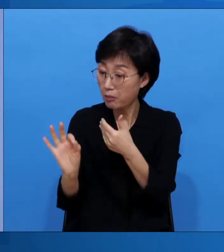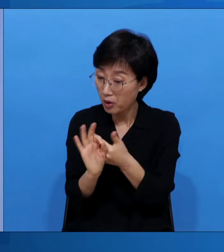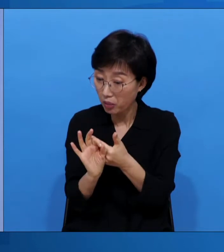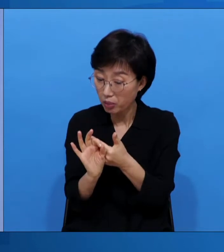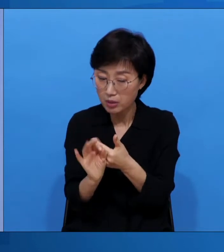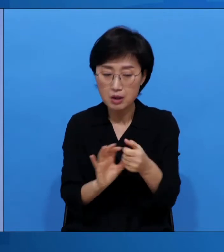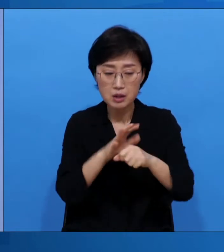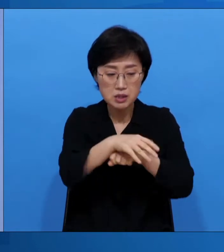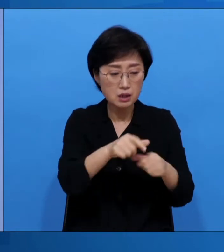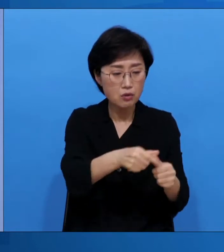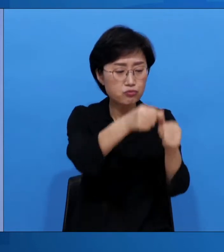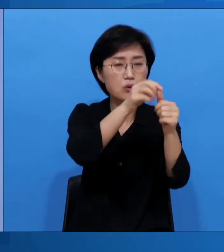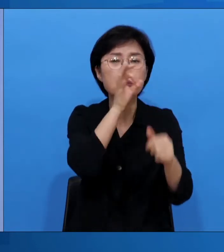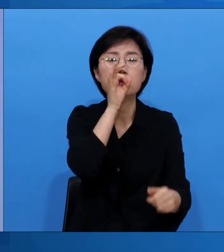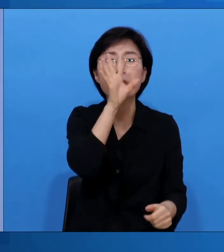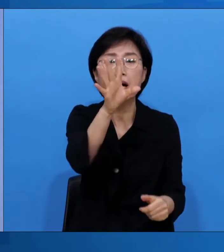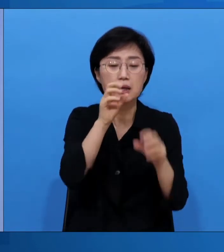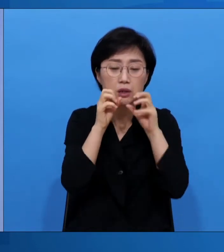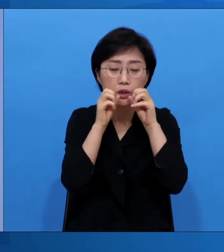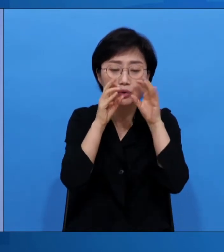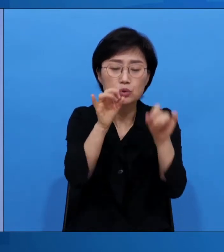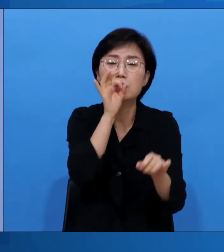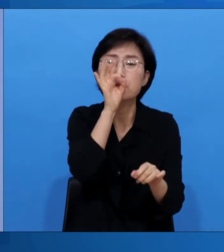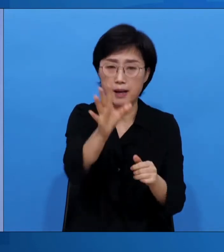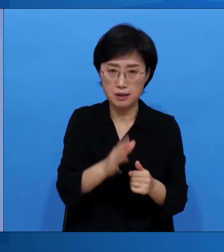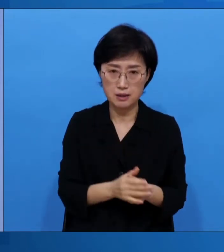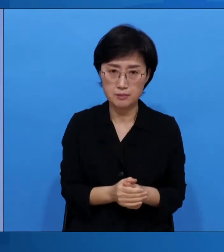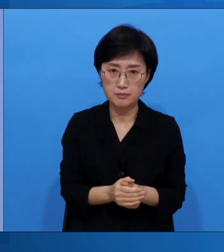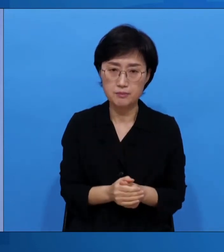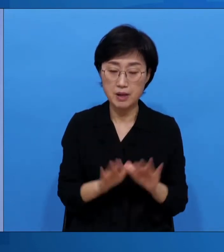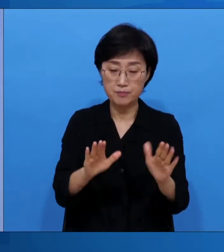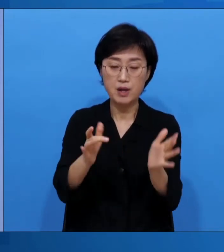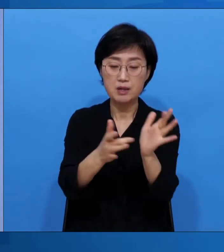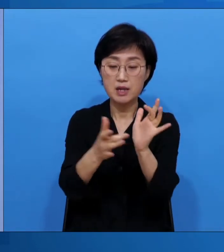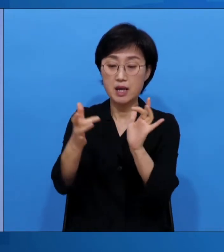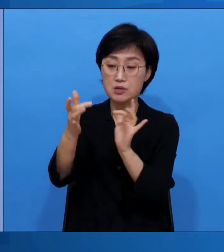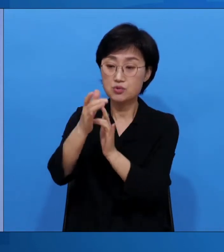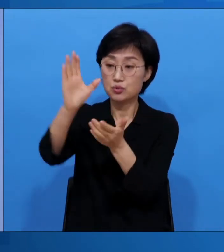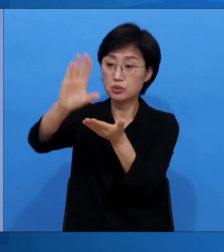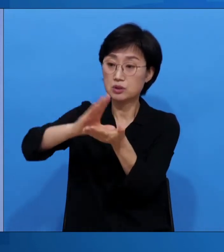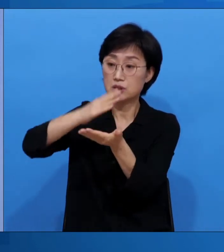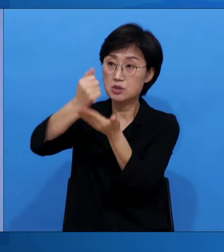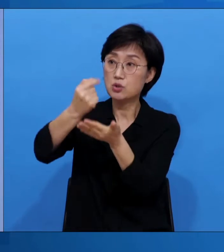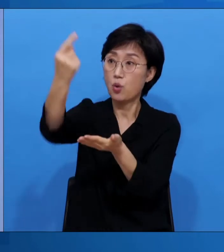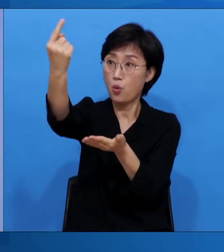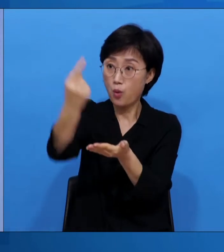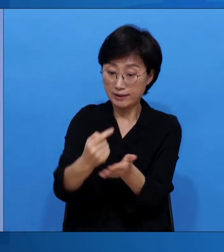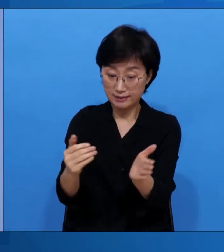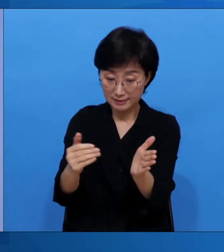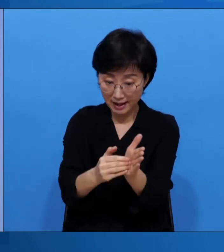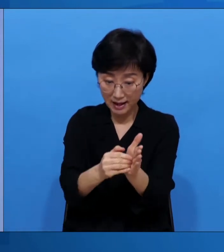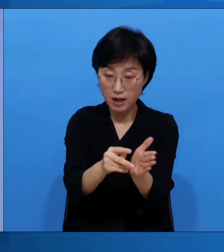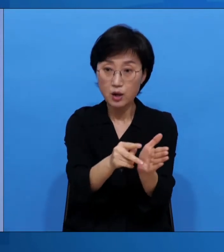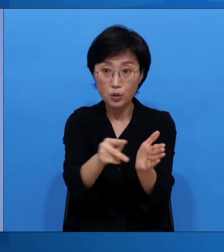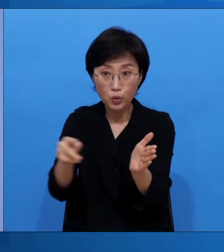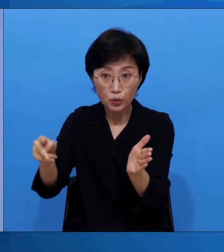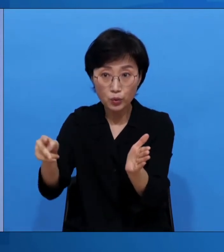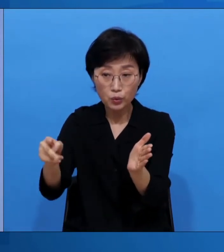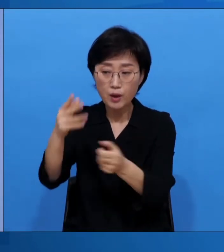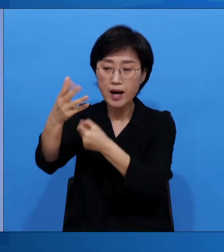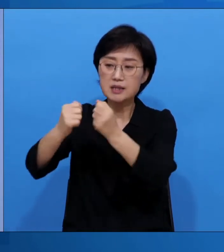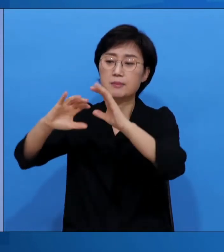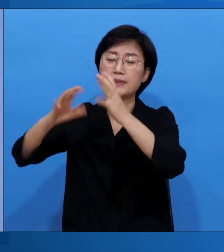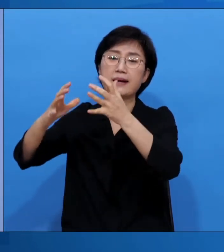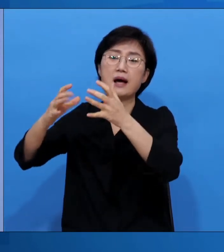cannot save the world. You cannot do evangelism. 그리스도께서 오셨다는 것은 하나님의 나라가 임한 거예요. The fact that Jesus Christ came, it means that